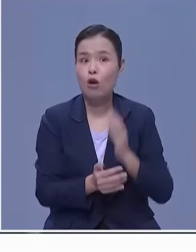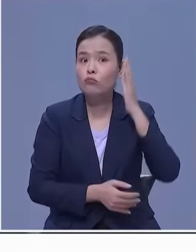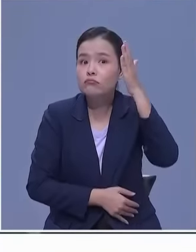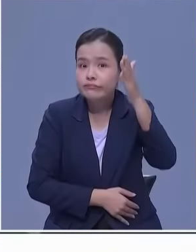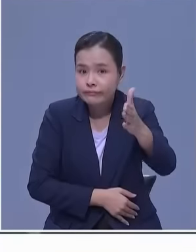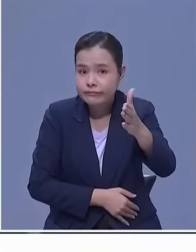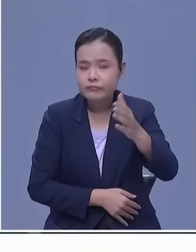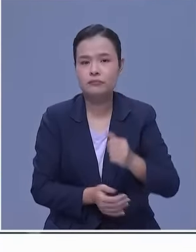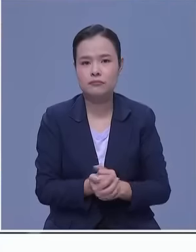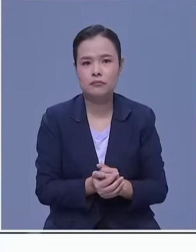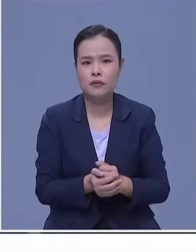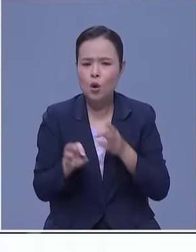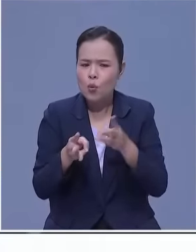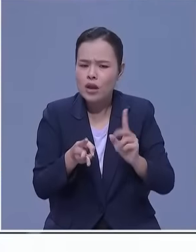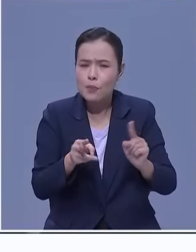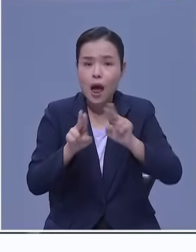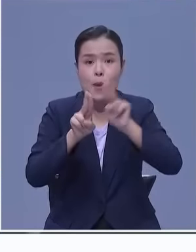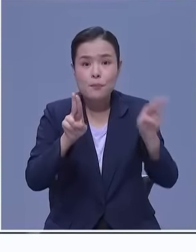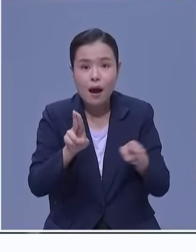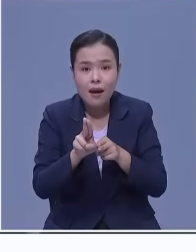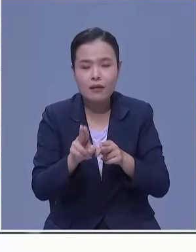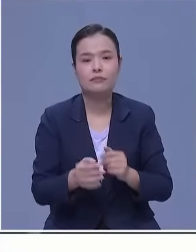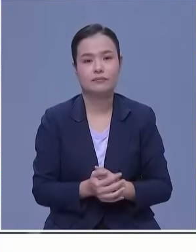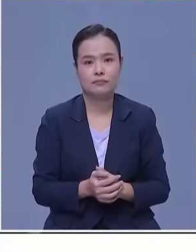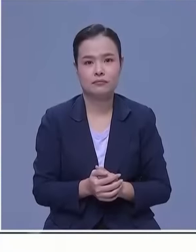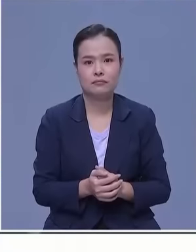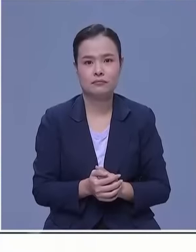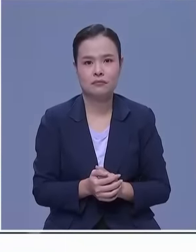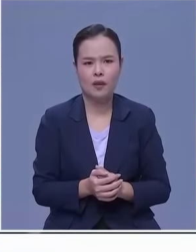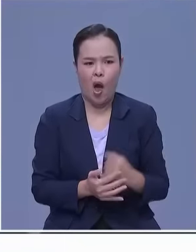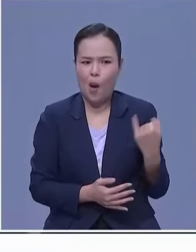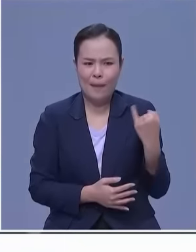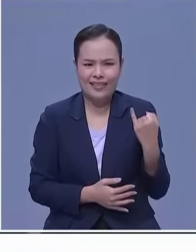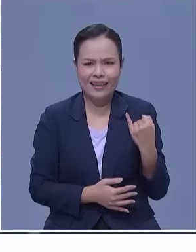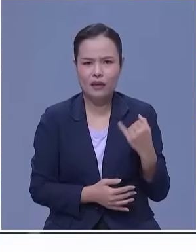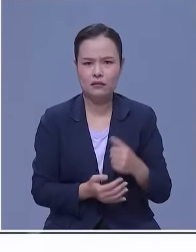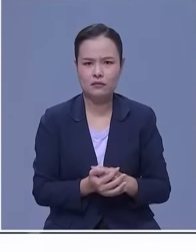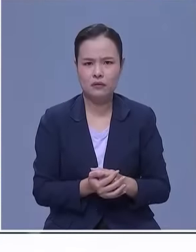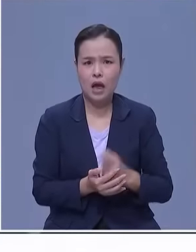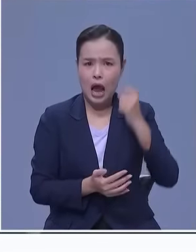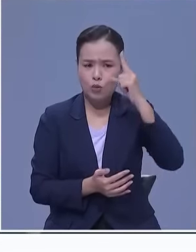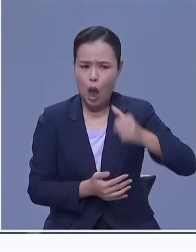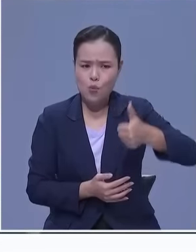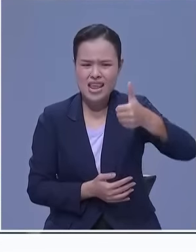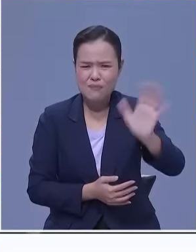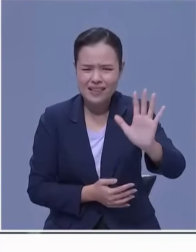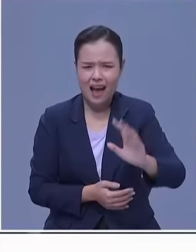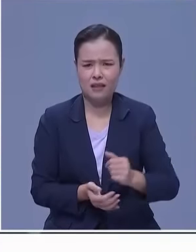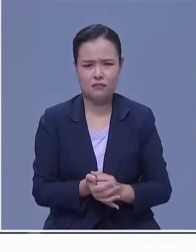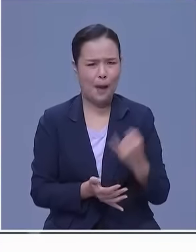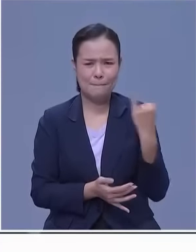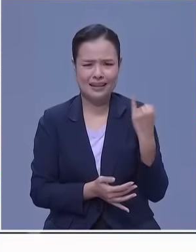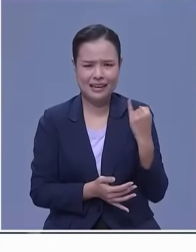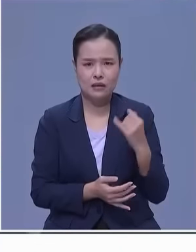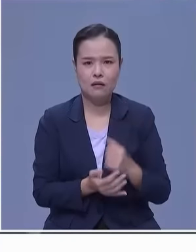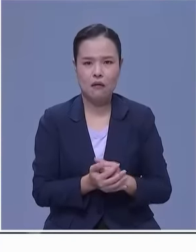เนี้ยจะไปยังไงล่ะพรรคพลังประชารัฐ คุณเอกบอกว่ากระแสมันก็ไม่ได้ดีตั้งแต่แรกอยู่แล้ว อย่าไปเข้าใจว่ากระแสดีและหลังจากนี้จะ